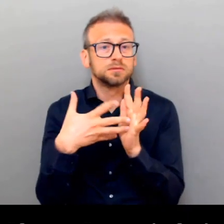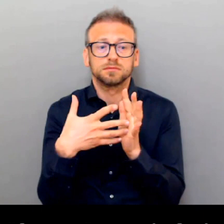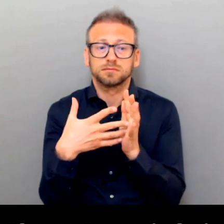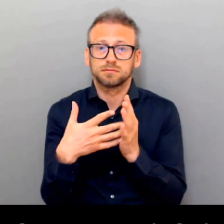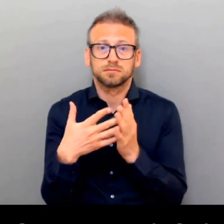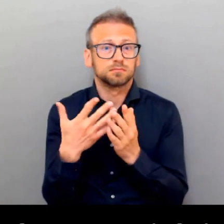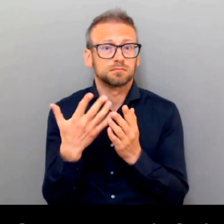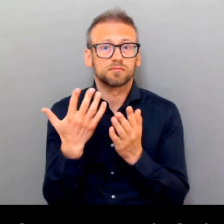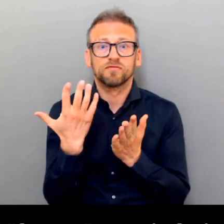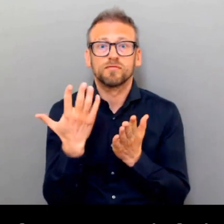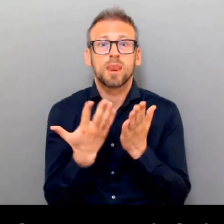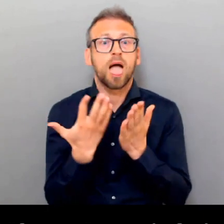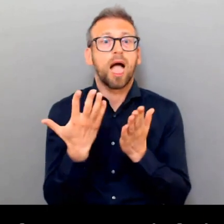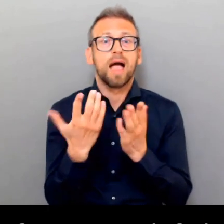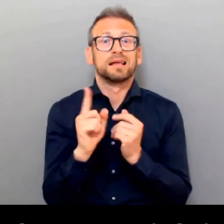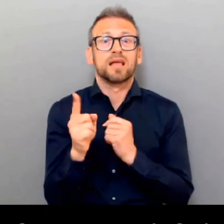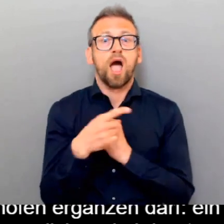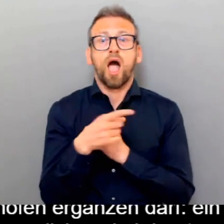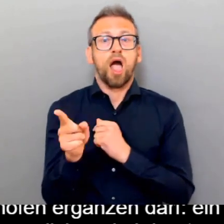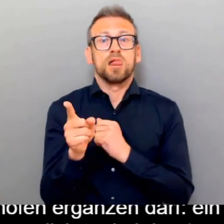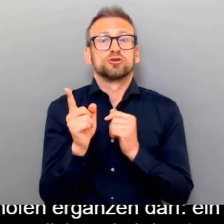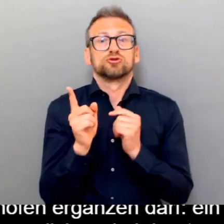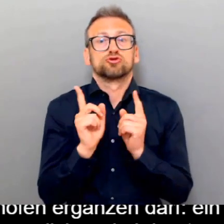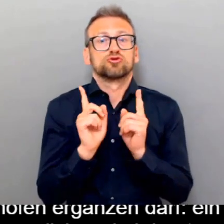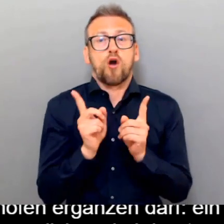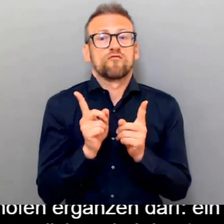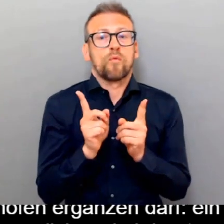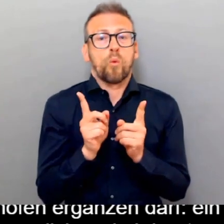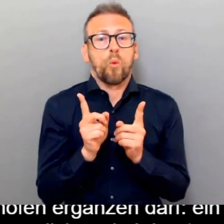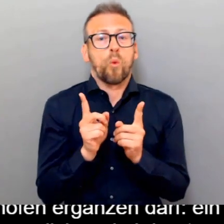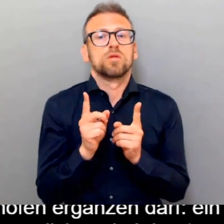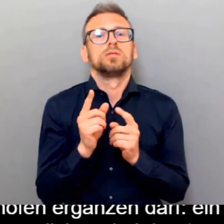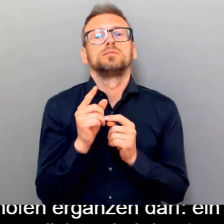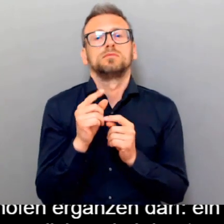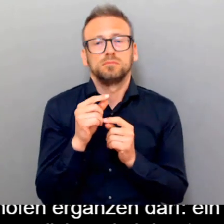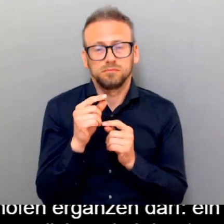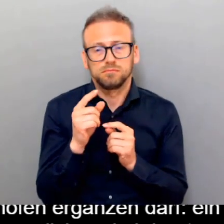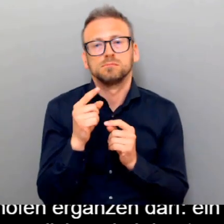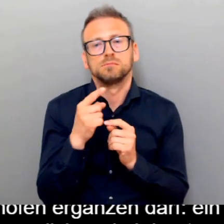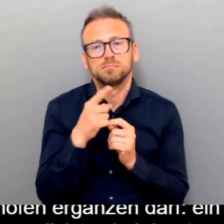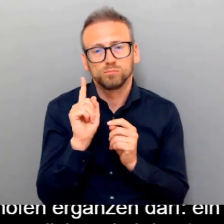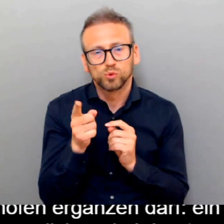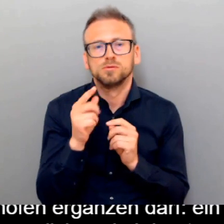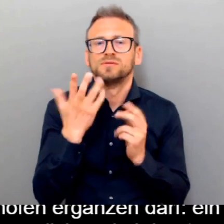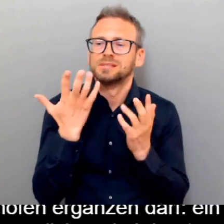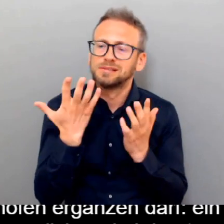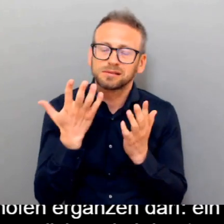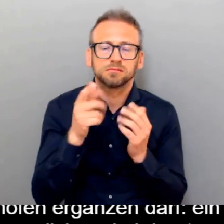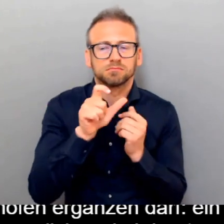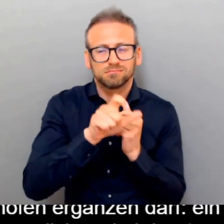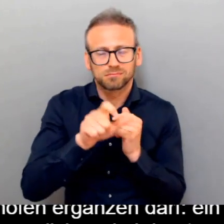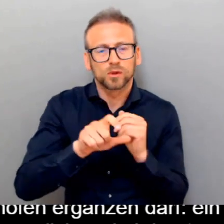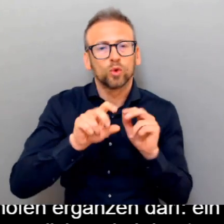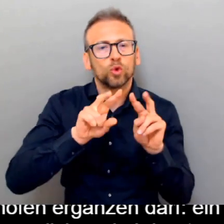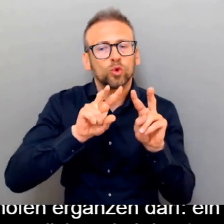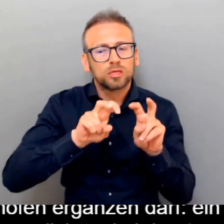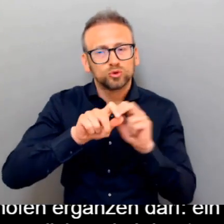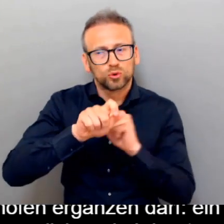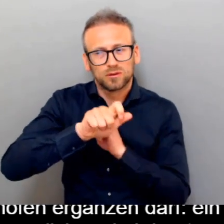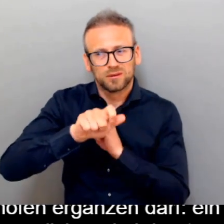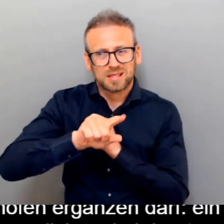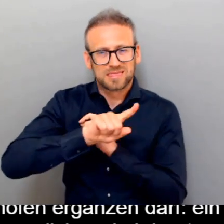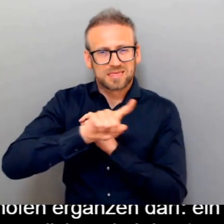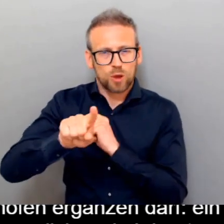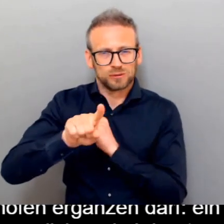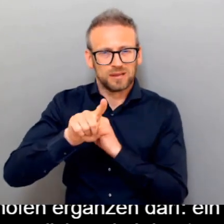vielleicht heute nicht an einem Tag schaffen, weil vielleicht nicht jeder heute gleich da ist. Aber es werden diese tausend Mitarbeiter untersucht werden. Und